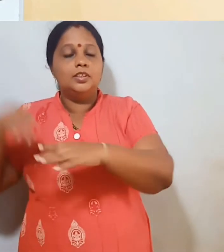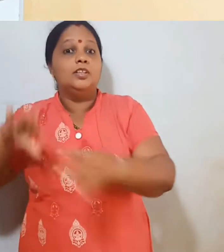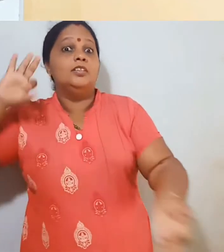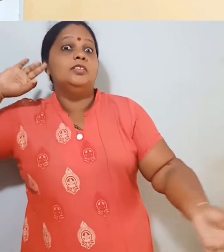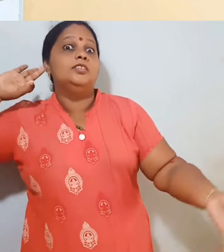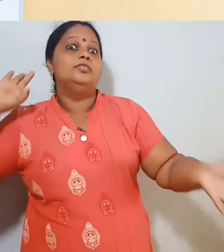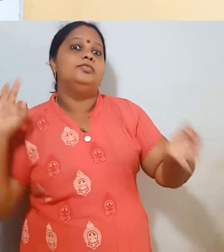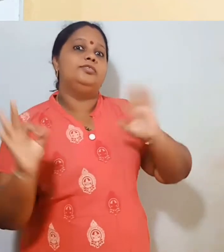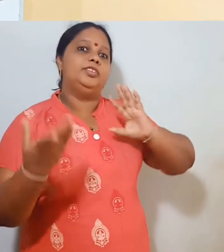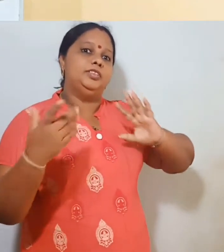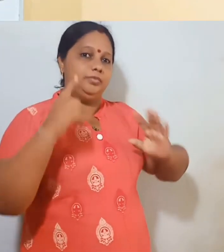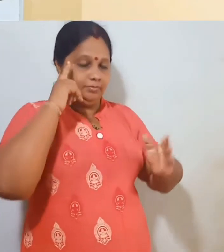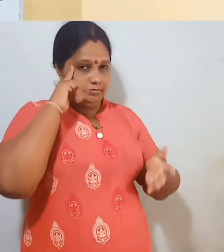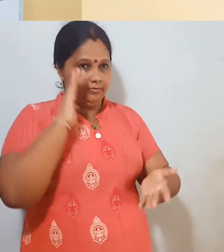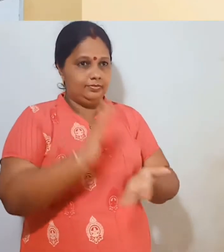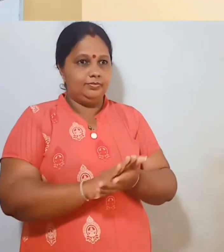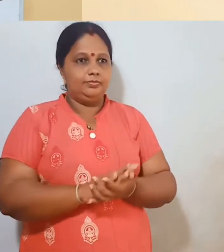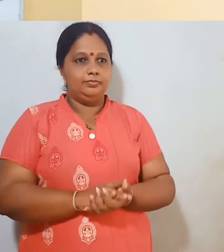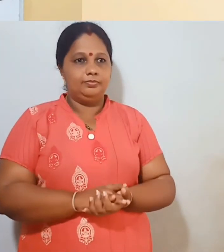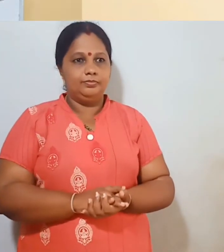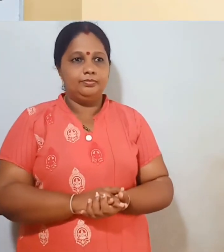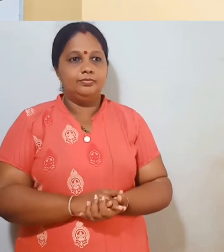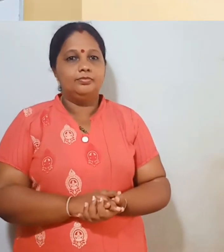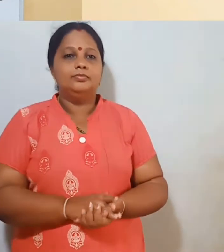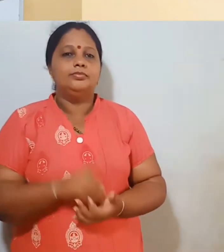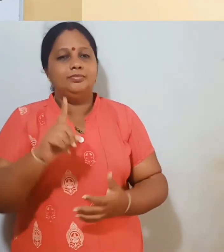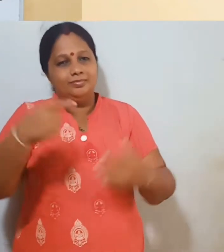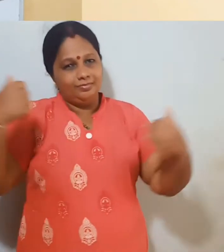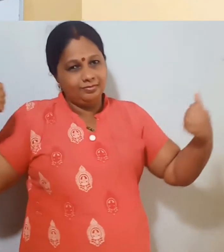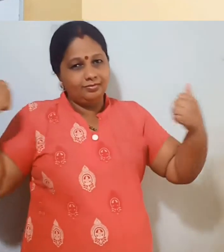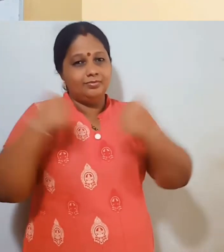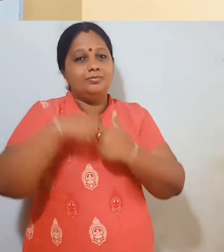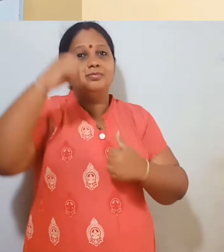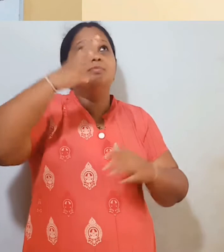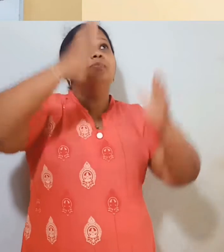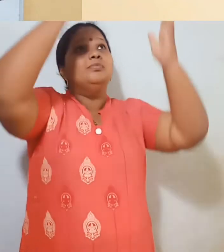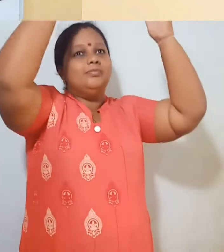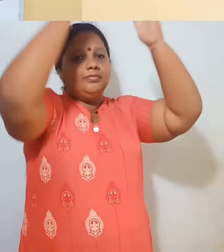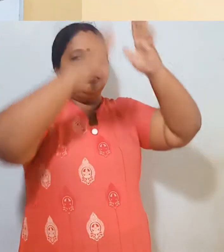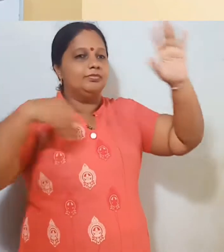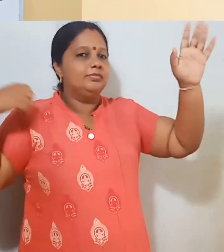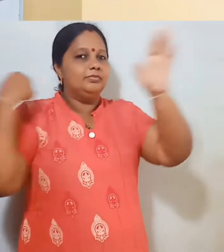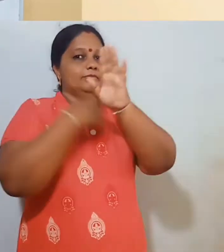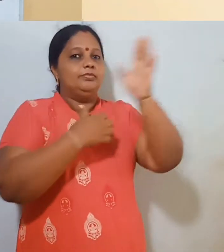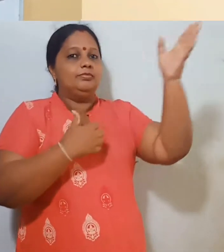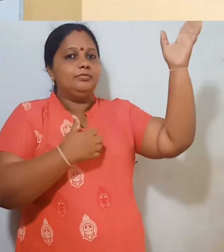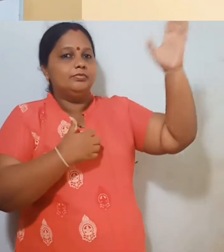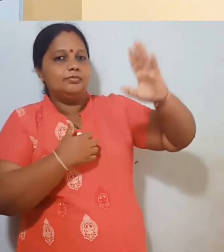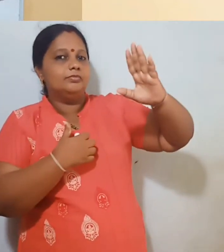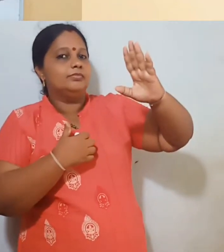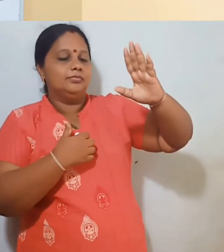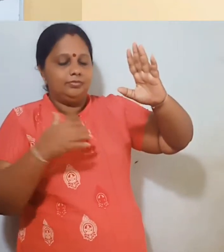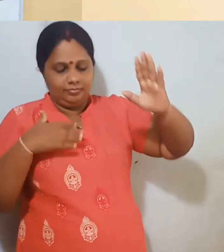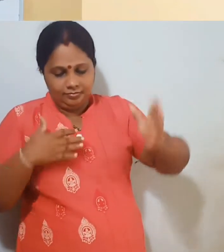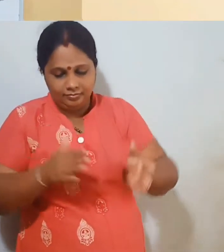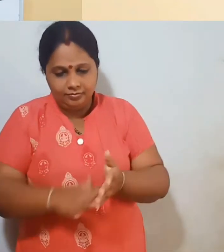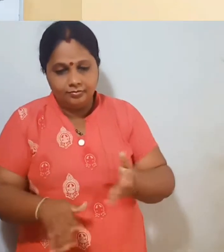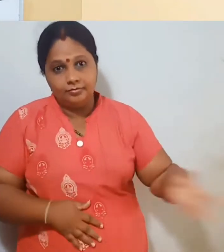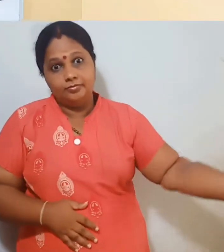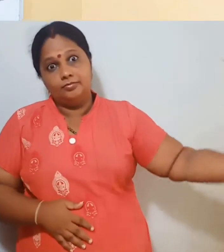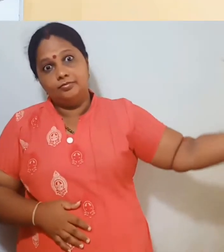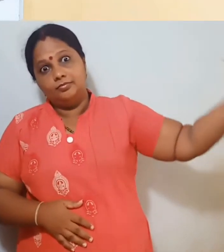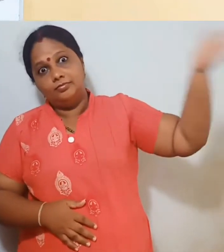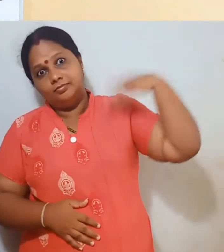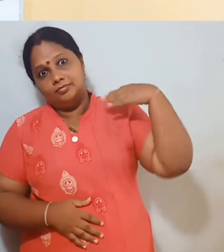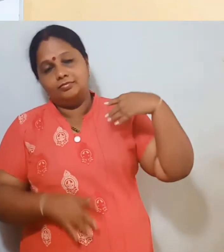இருங்க. சில அடிப்பட்டத்துல போஸ்ட் கட் ஒன்று விழக்கூடிய நிலையில இருக்கலாம். ரைட்? அதுல இருந்து அப்ப ஆளை இங்கே கொண்டு வந்துதான் நீங்க முதலுதவி செய்ய